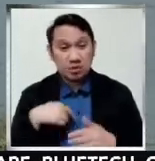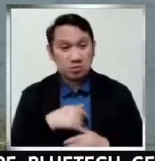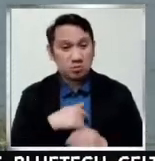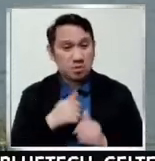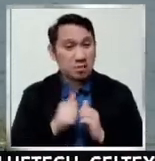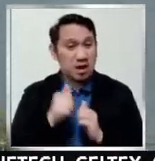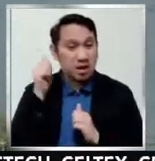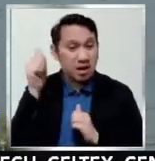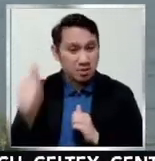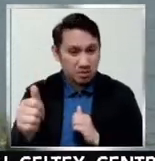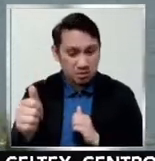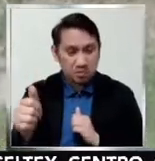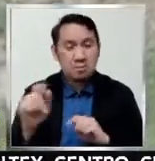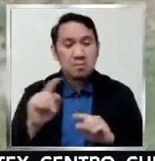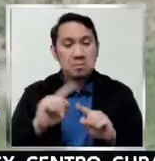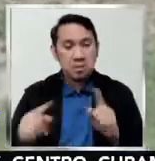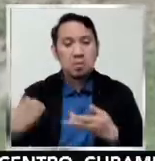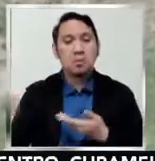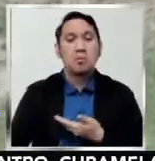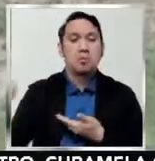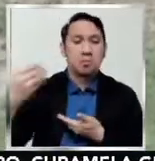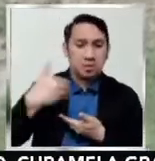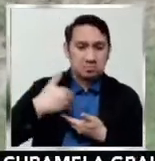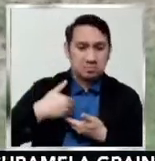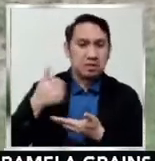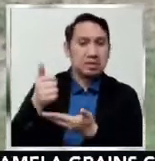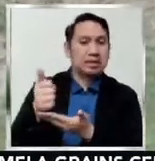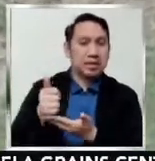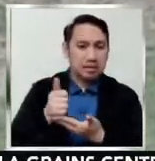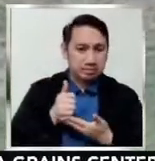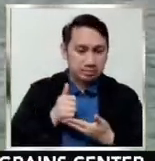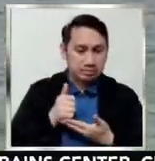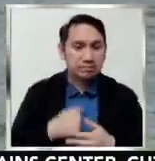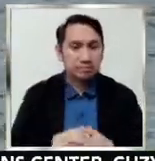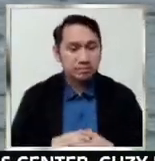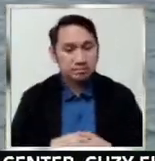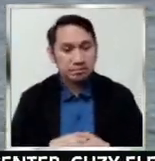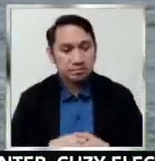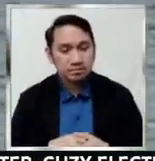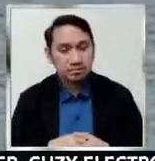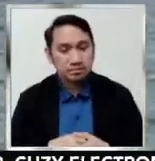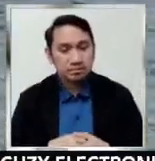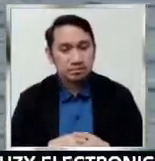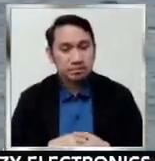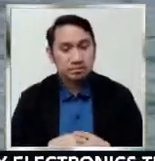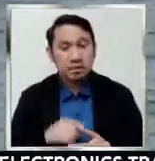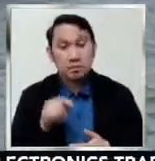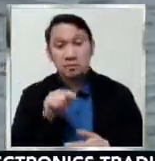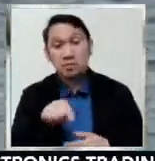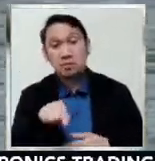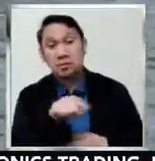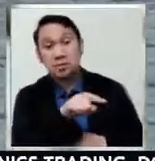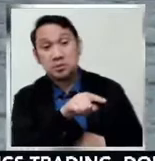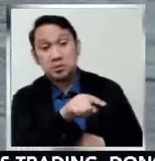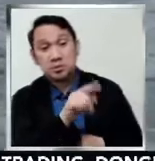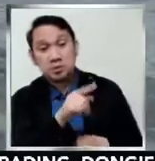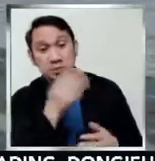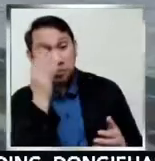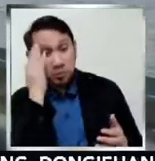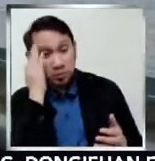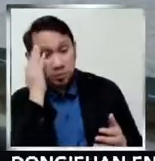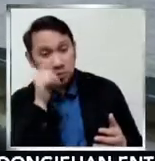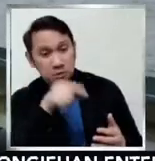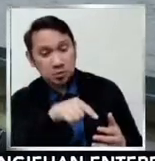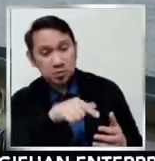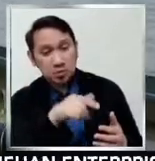kami ng tulong. Ito yung mga sitios na na-identify natin. Sila yung hindi mga naabutan ng serbisyo.